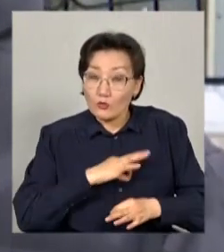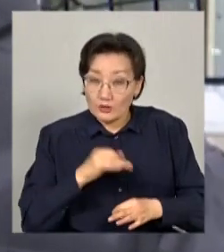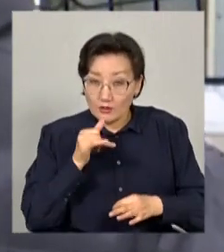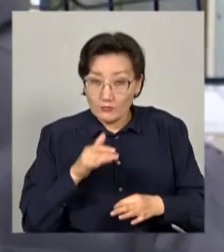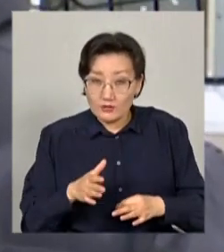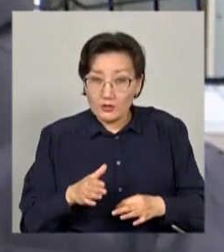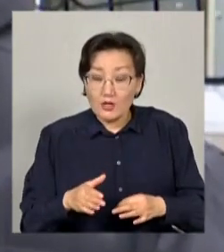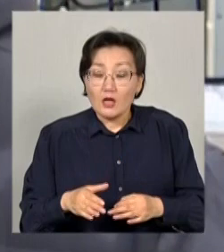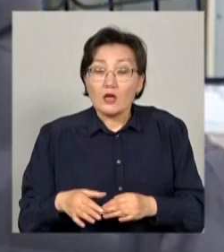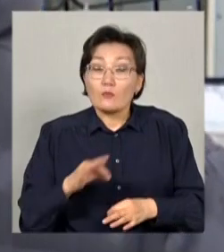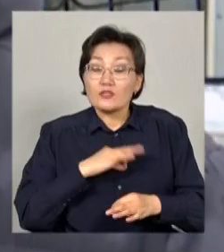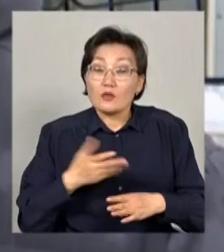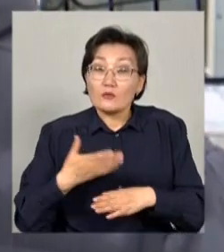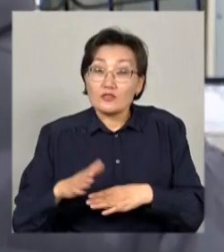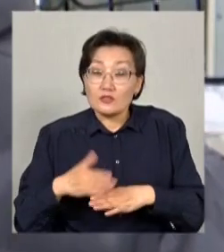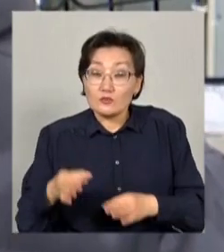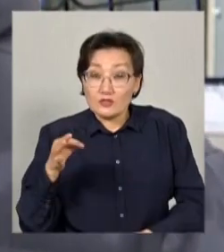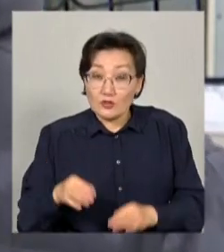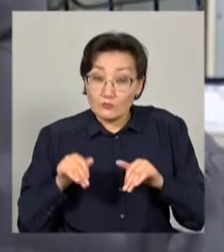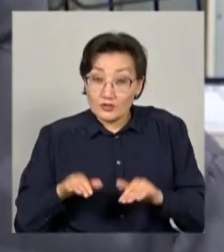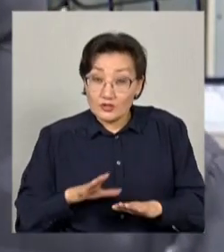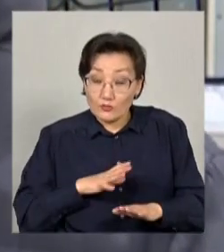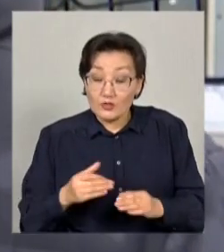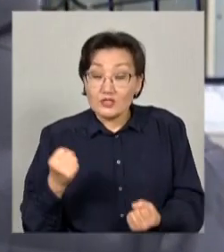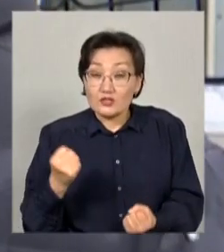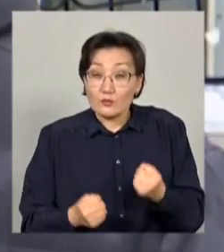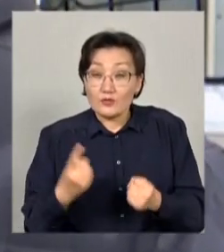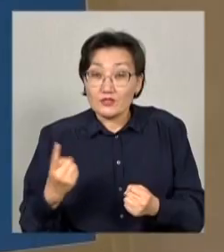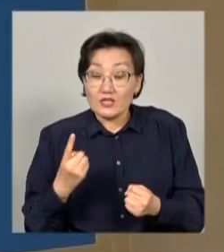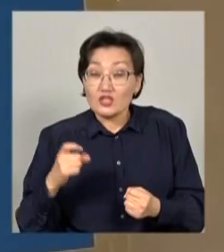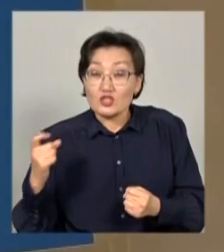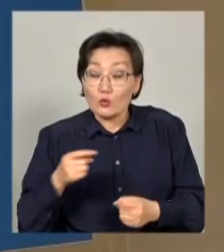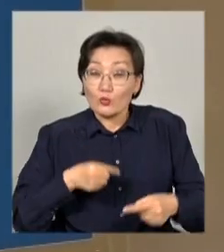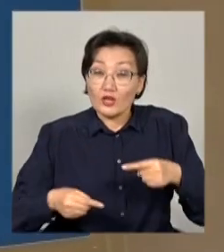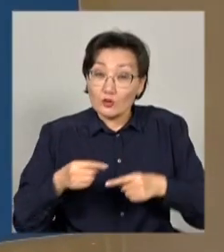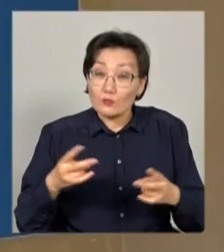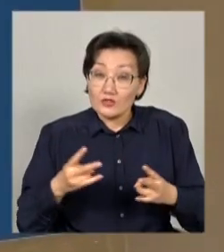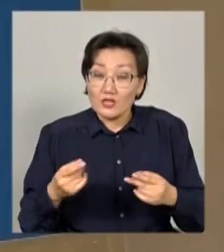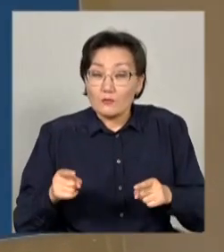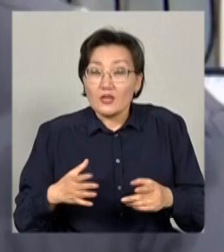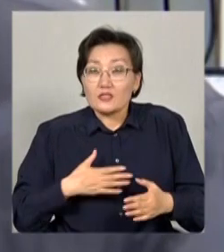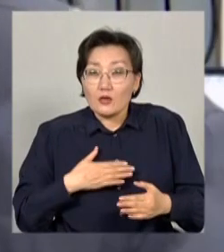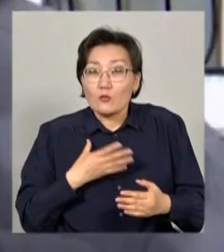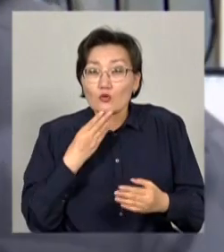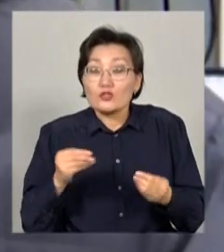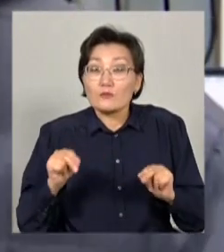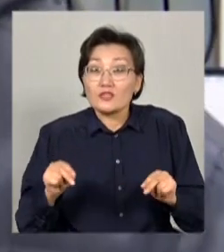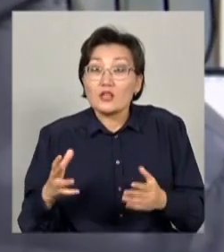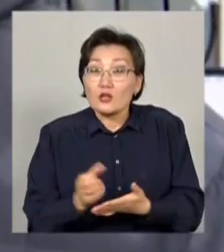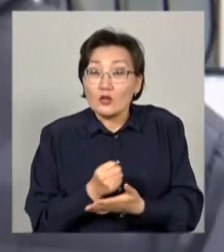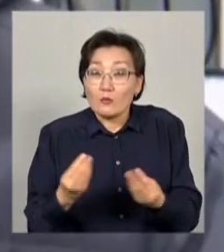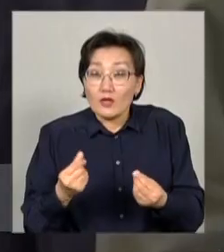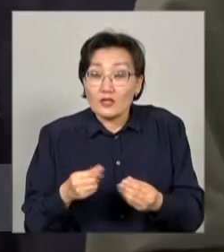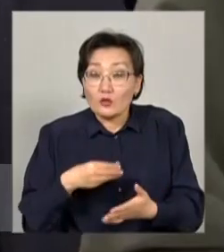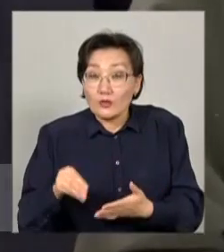келеміз. Тиімді депозит бойынша сот үкім шығарды. Енді көлікті бірінші иелеріне қайтару керек. Неге мен адал ақшама алған затымды